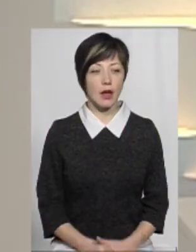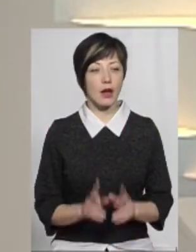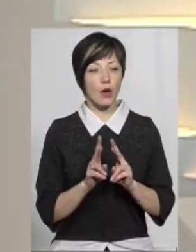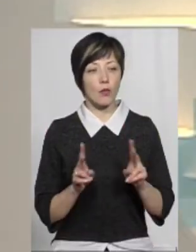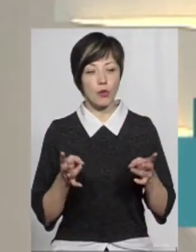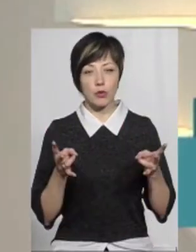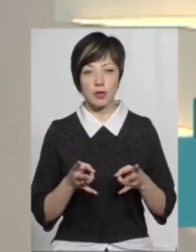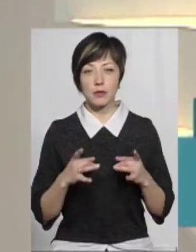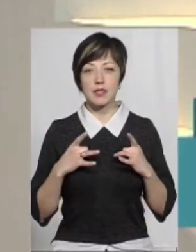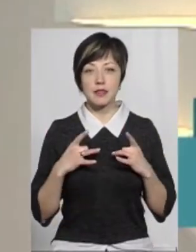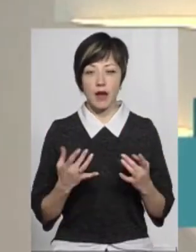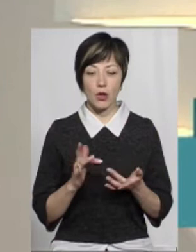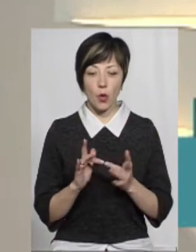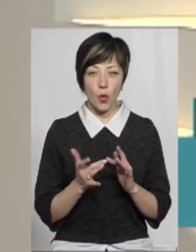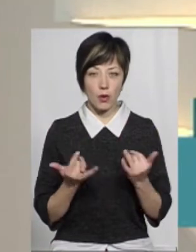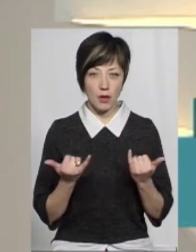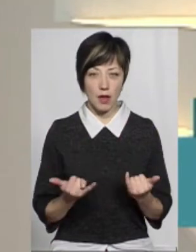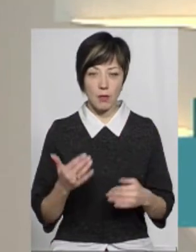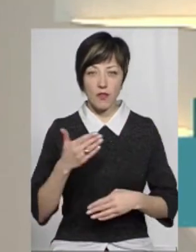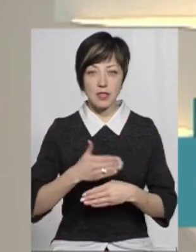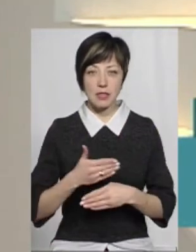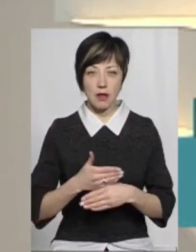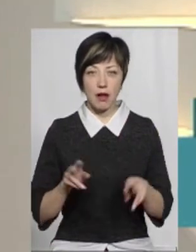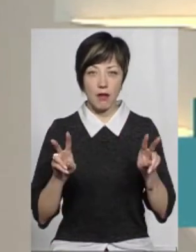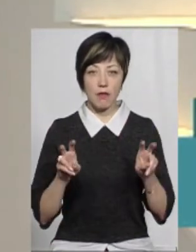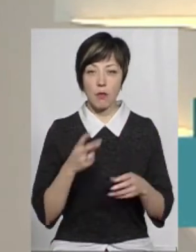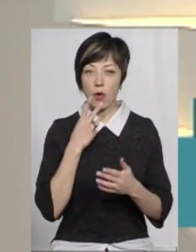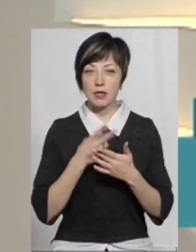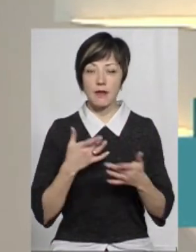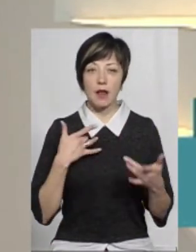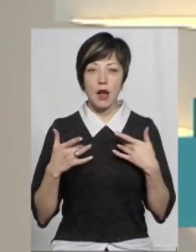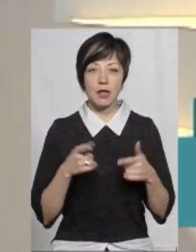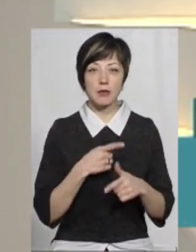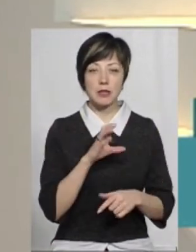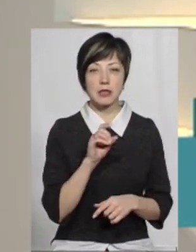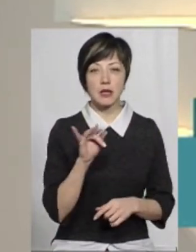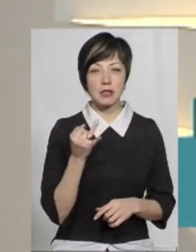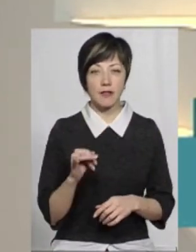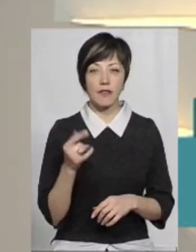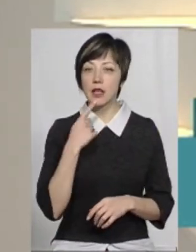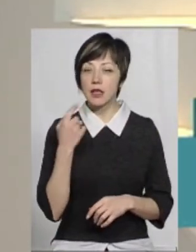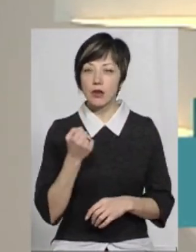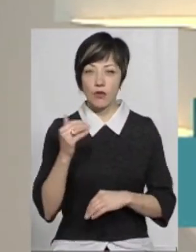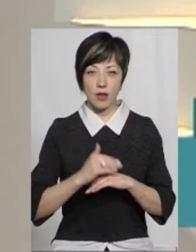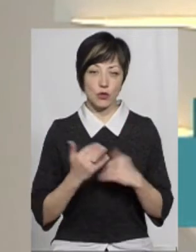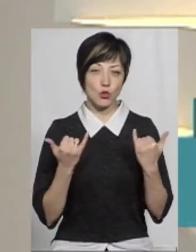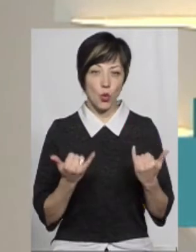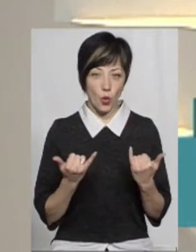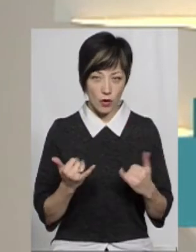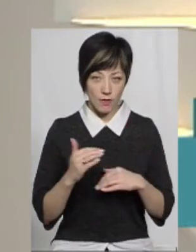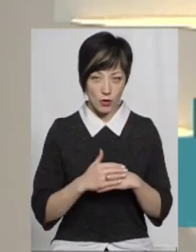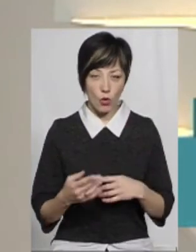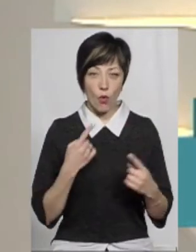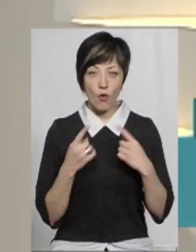Кому потрібне свято онлайн? Це про виставу, яку показали у театрі імені Старицького у неділю ввечері, а сьогодні